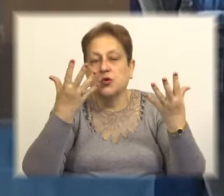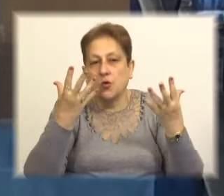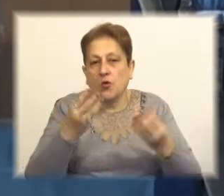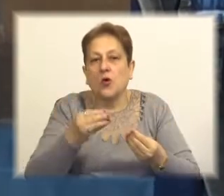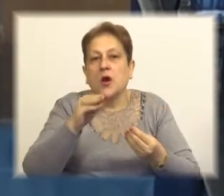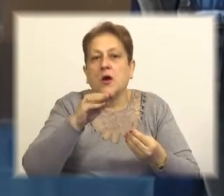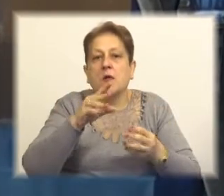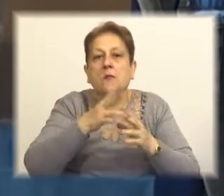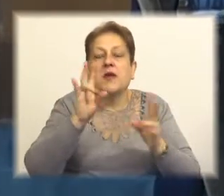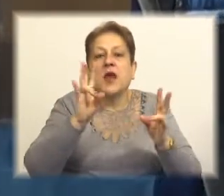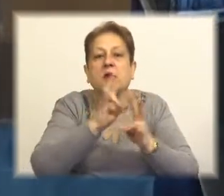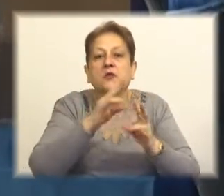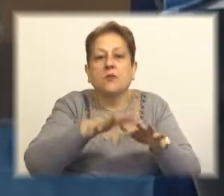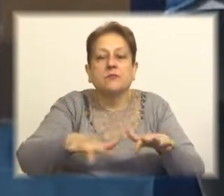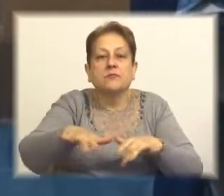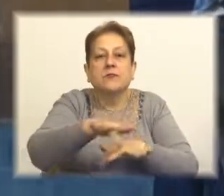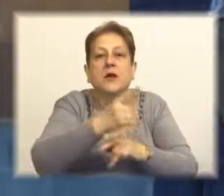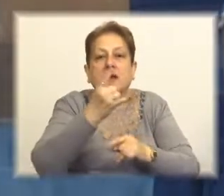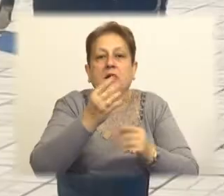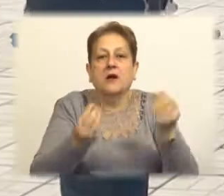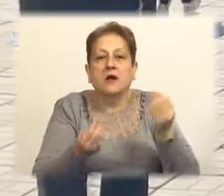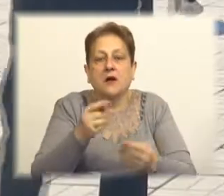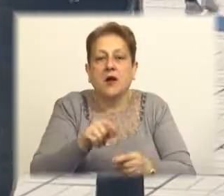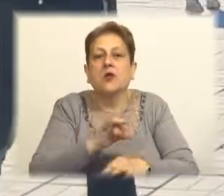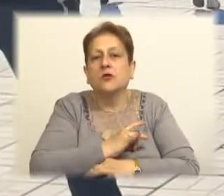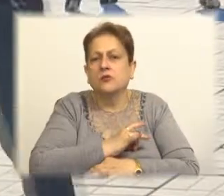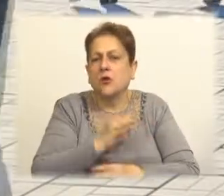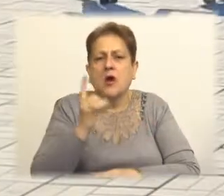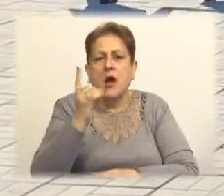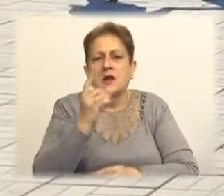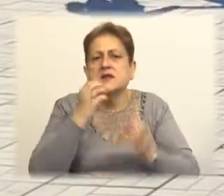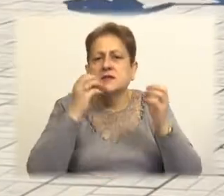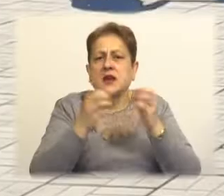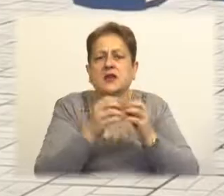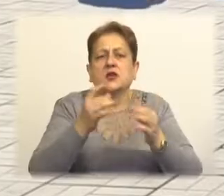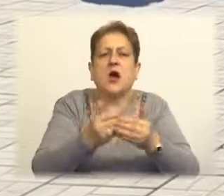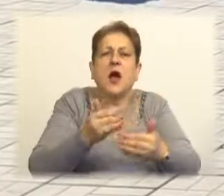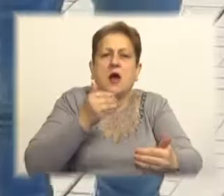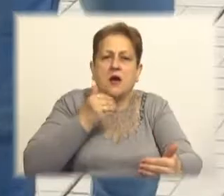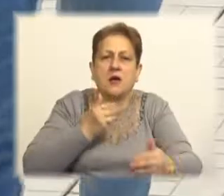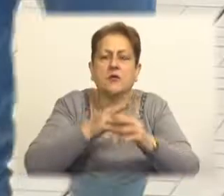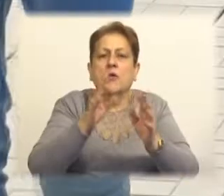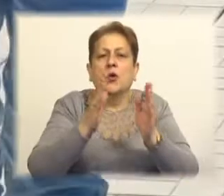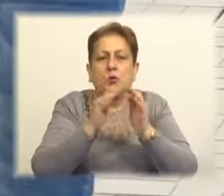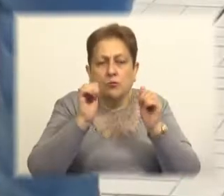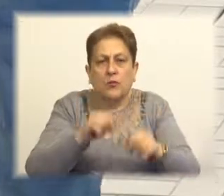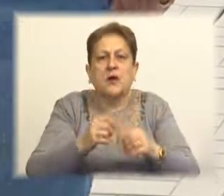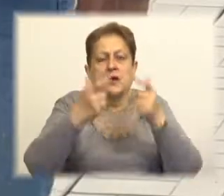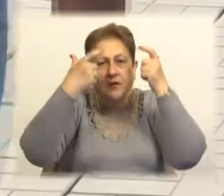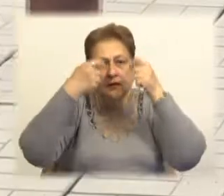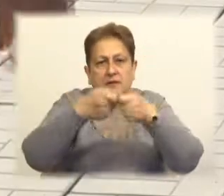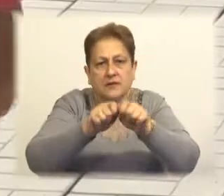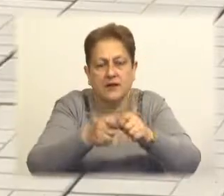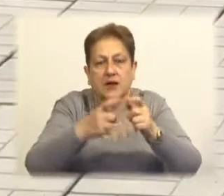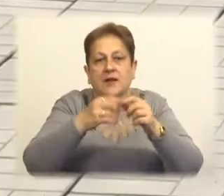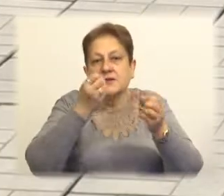Մասիսի Սուրբ Թադեոս եկեղեցու բակում հավաքված երեխաների համար այս տոնն առաջինն է զատկի տոնից առաջ, երբ ուրենու ճյուղերով կարելի է պսակ գործել